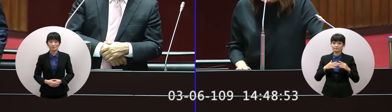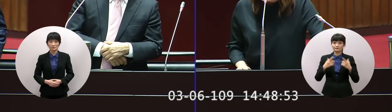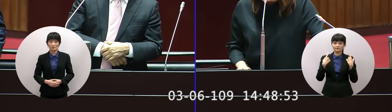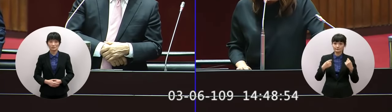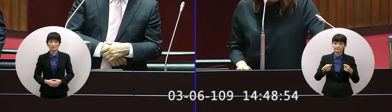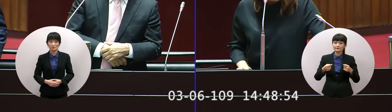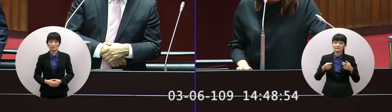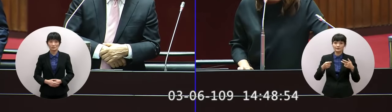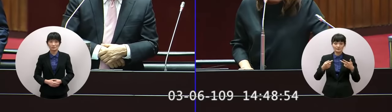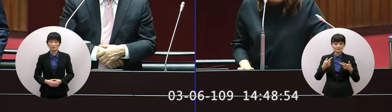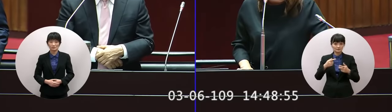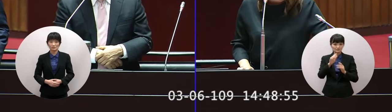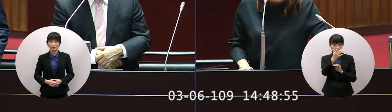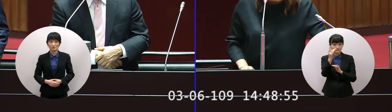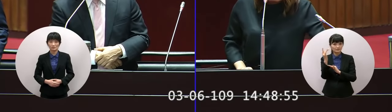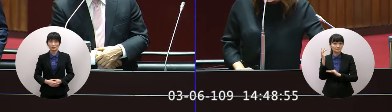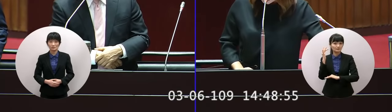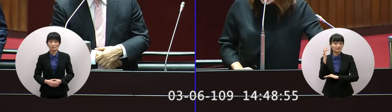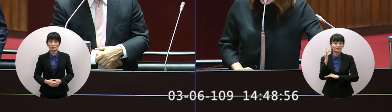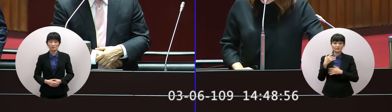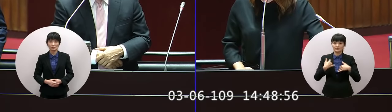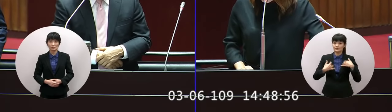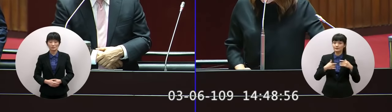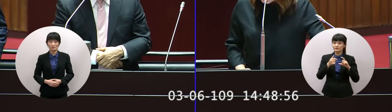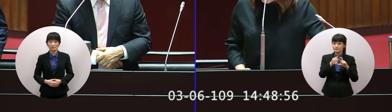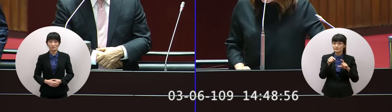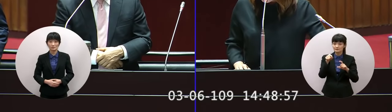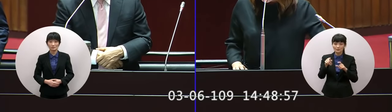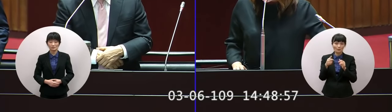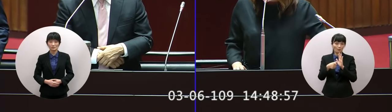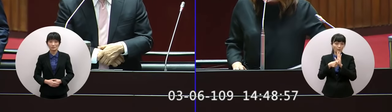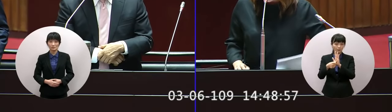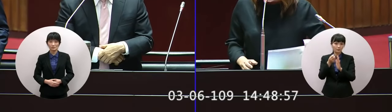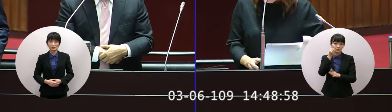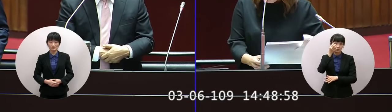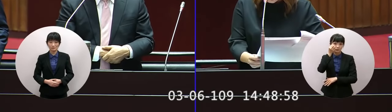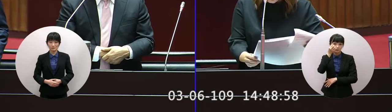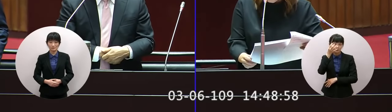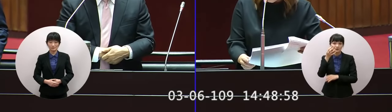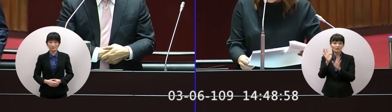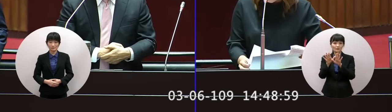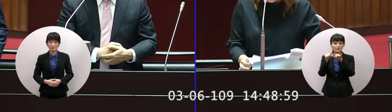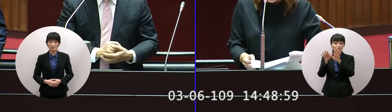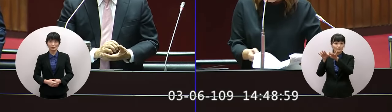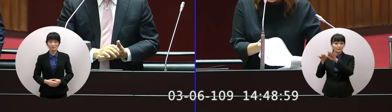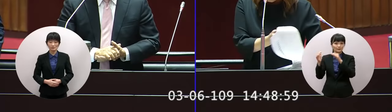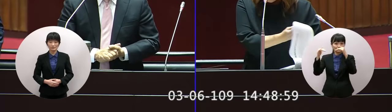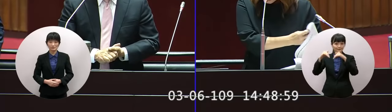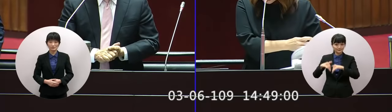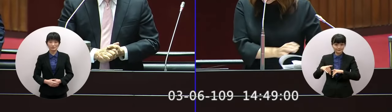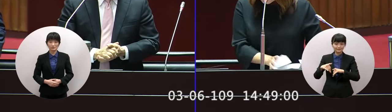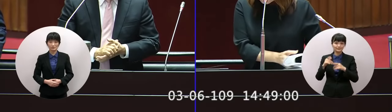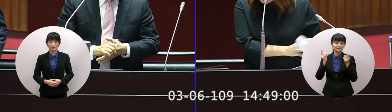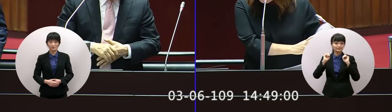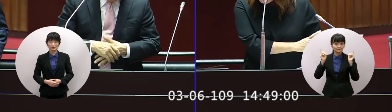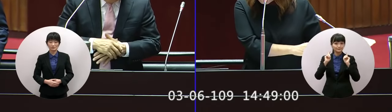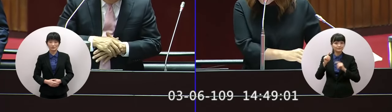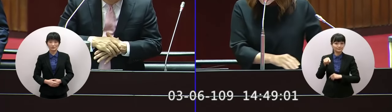区，这个就是很有名的花莲的蝴蝶谷的一个度假区哈。然后接下来还有